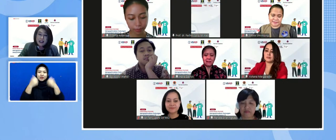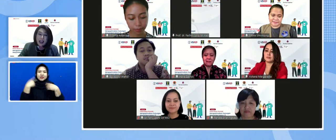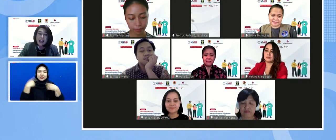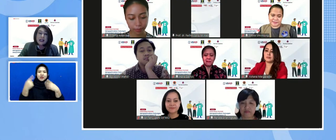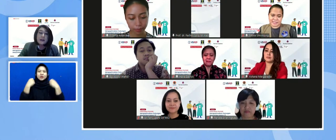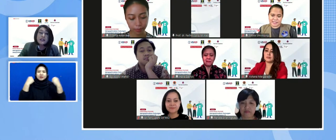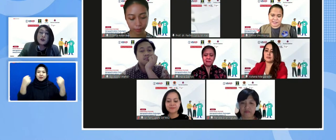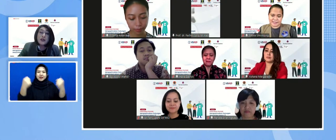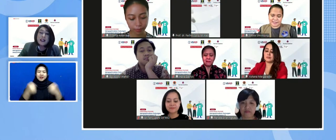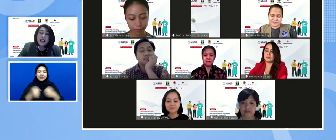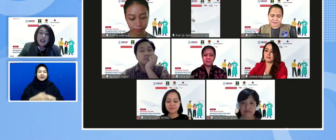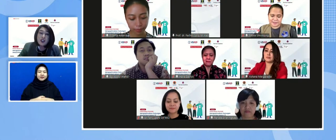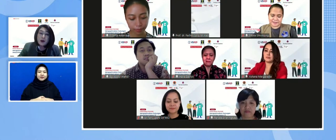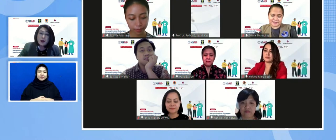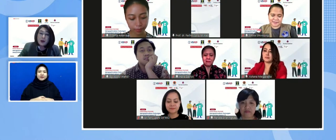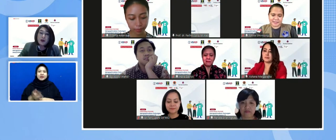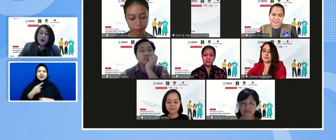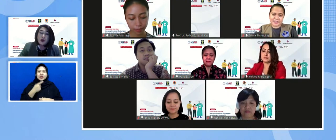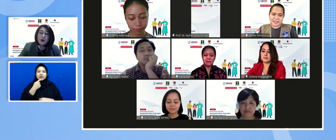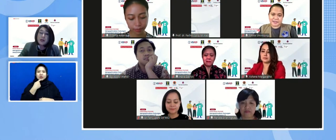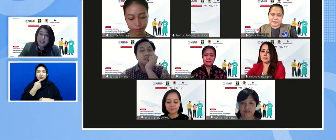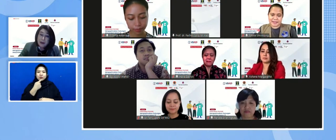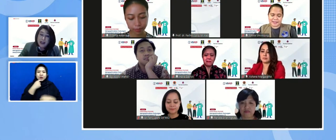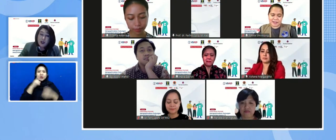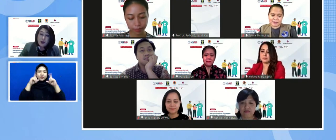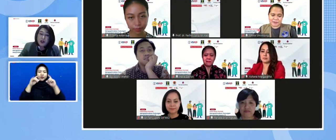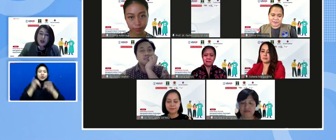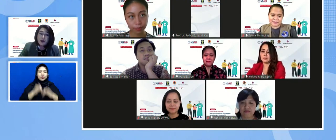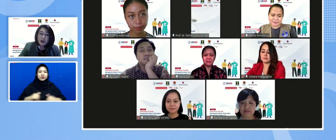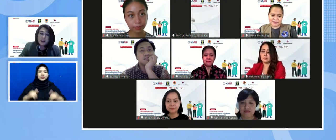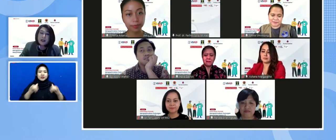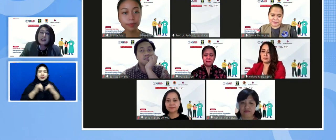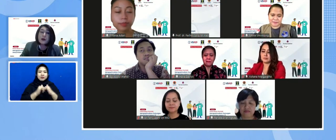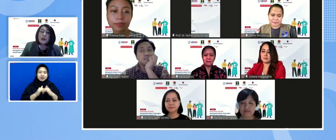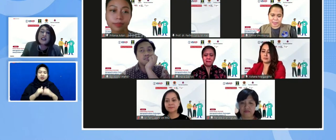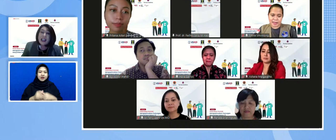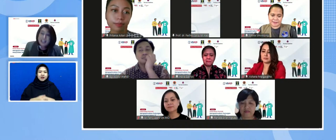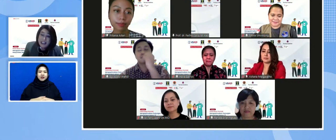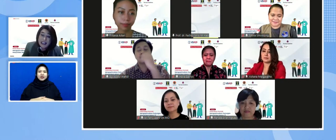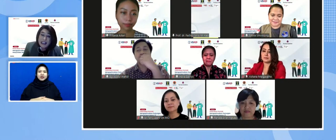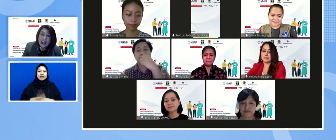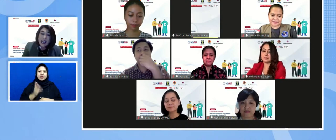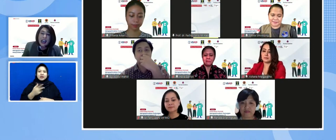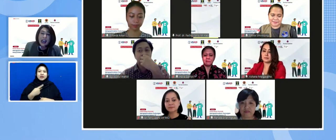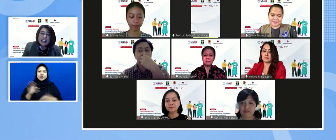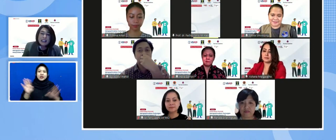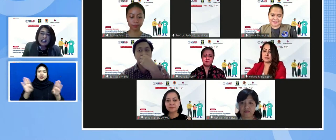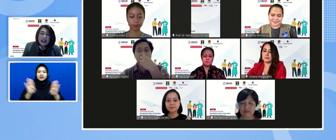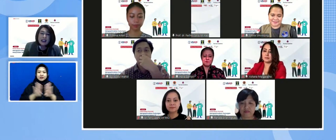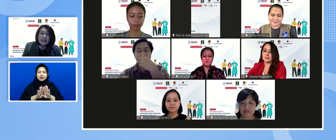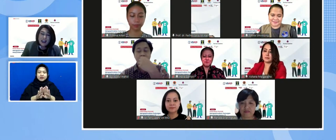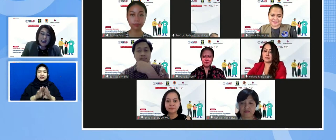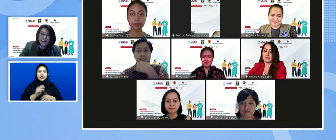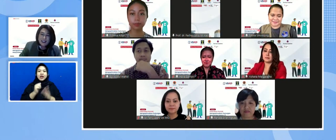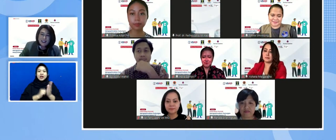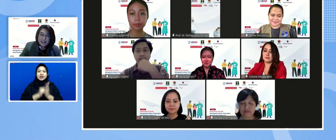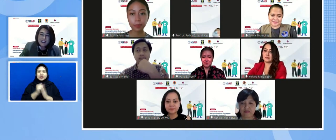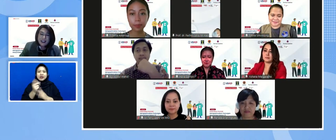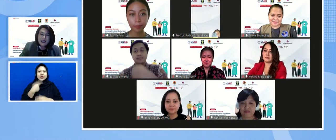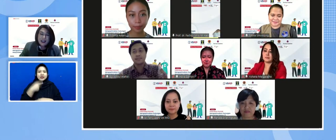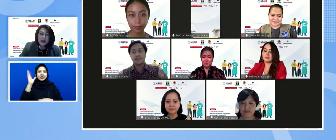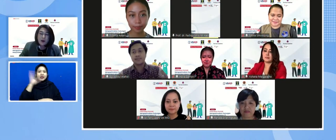kembali. Tapi sebelumnya kita akan coba untuk berfoto bersama atau bersuah foto bersama sebelum kita akhiri acara kita hari